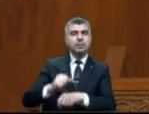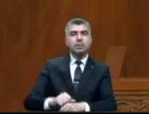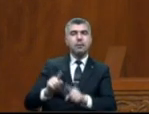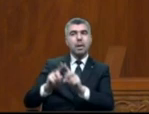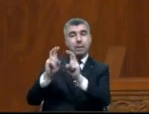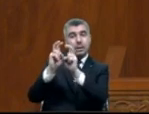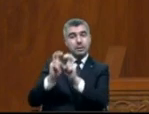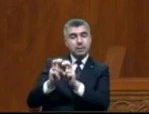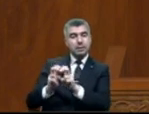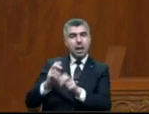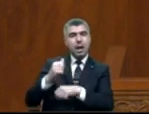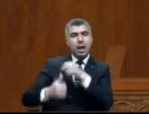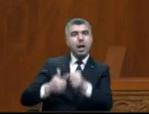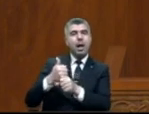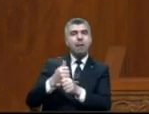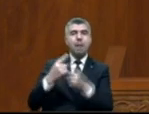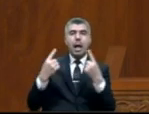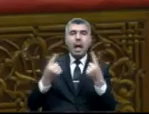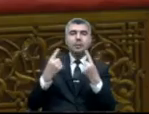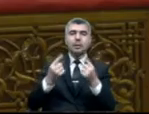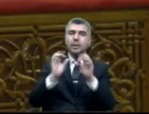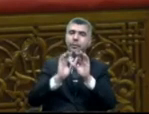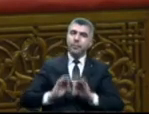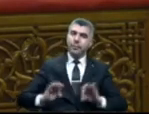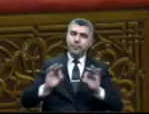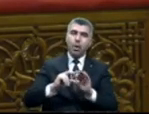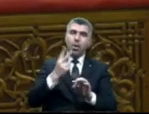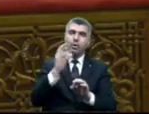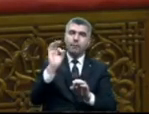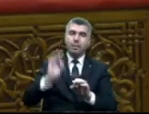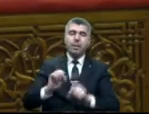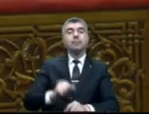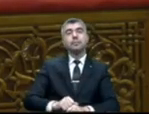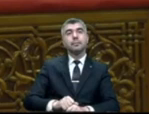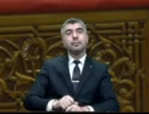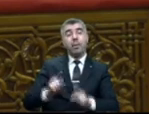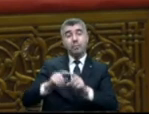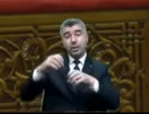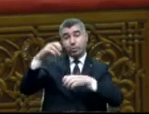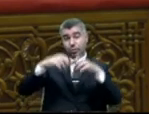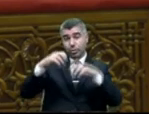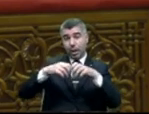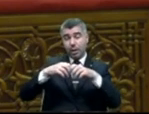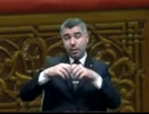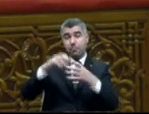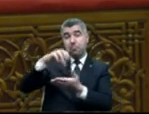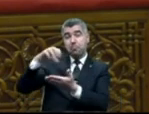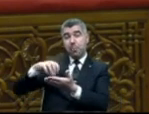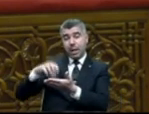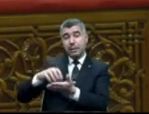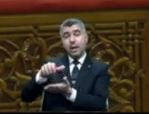ولكن أقل من سنة عادية بواحد 20%. هذه التساقطات شملت عدد من